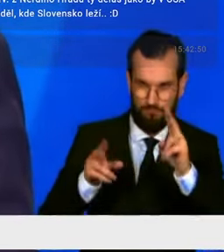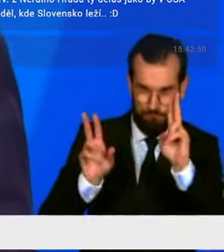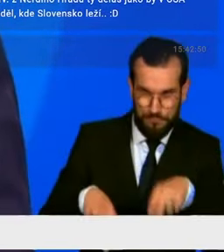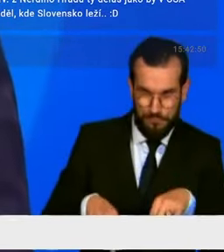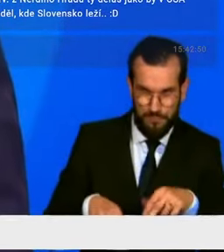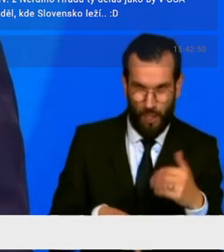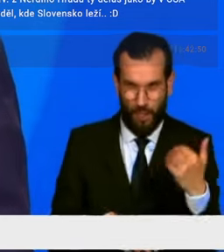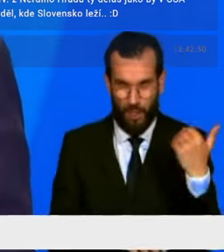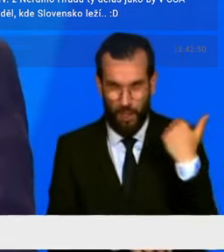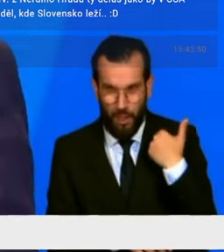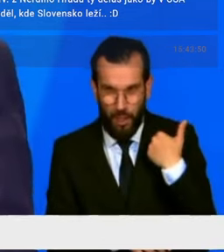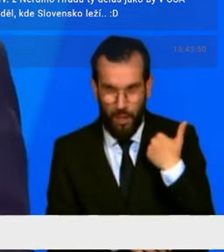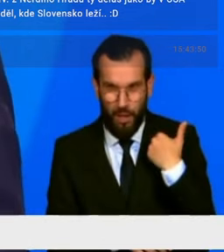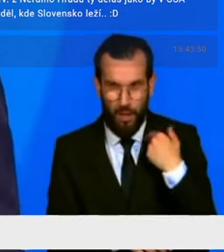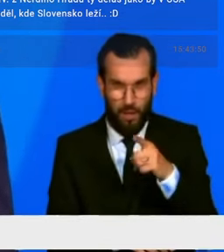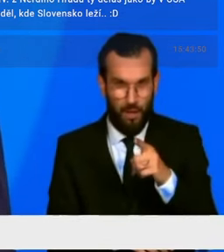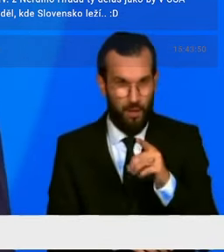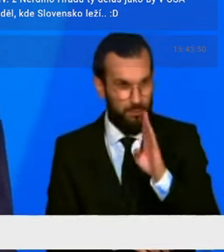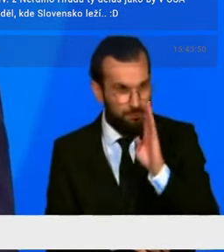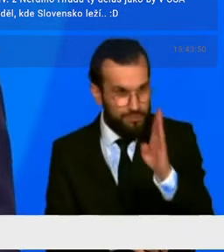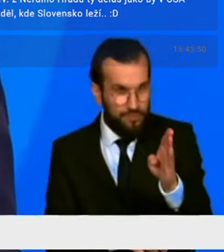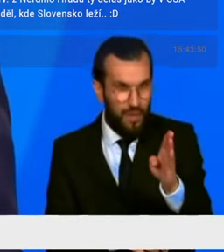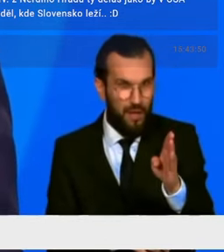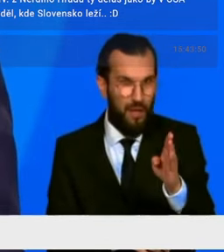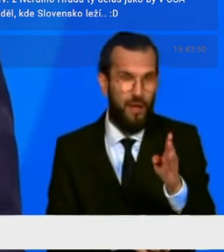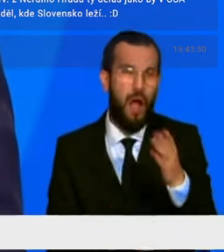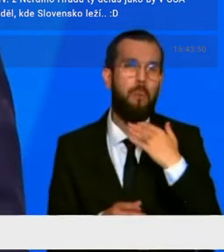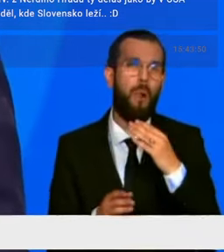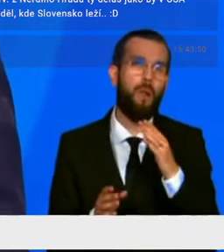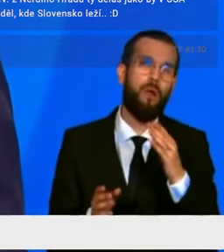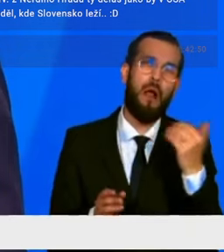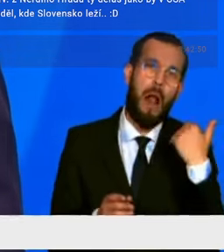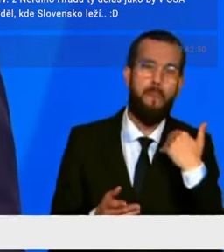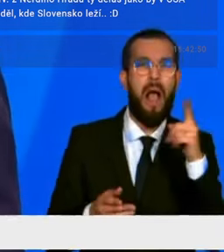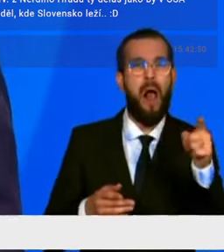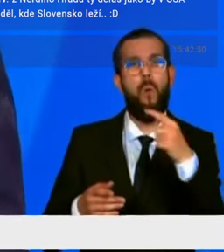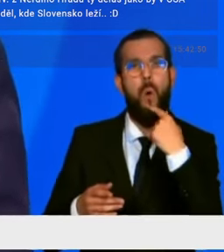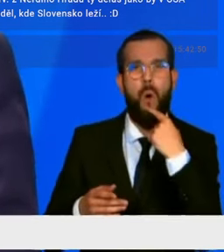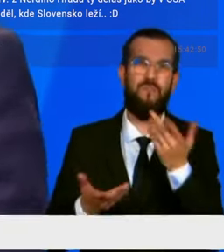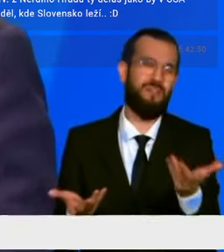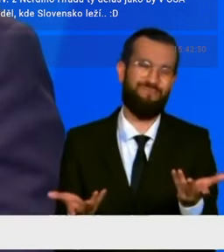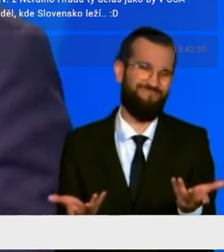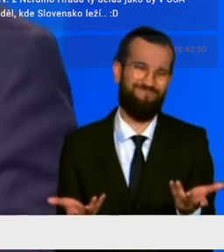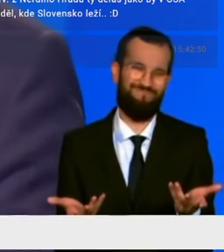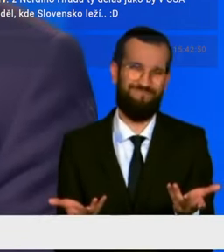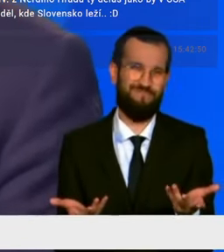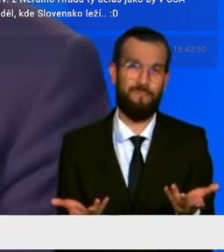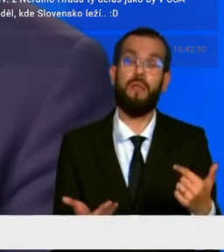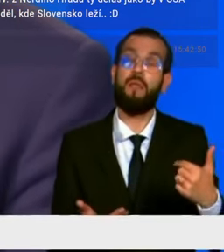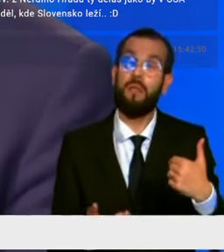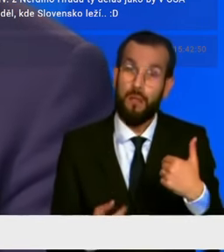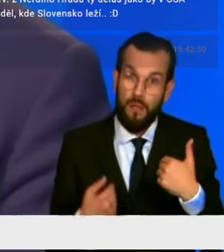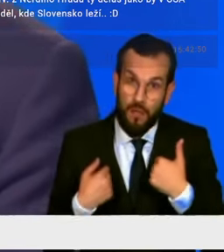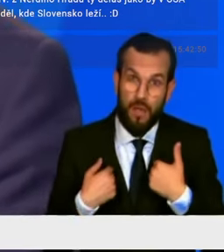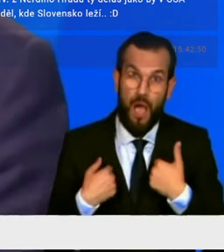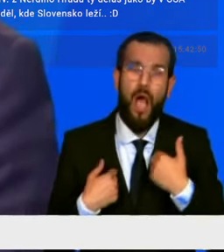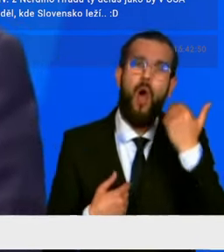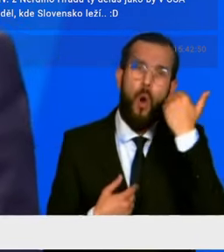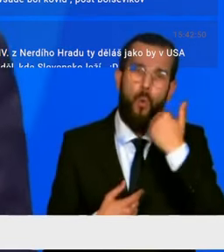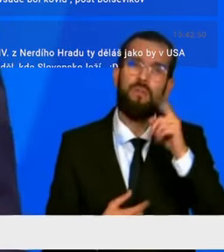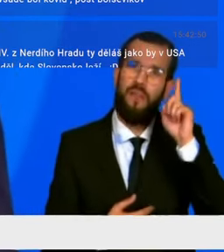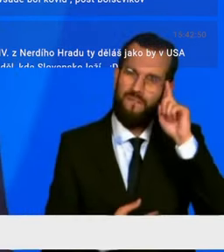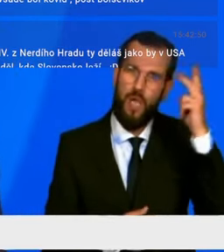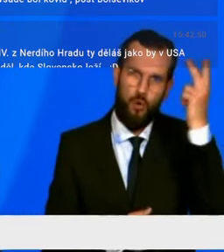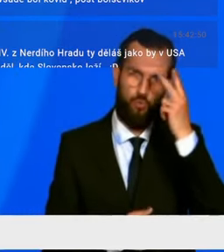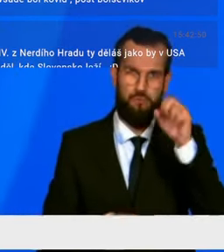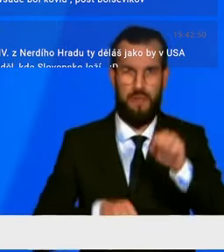prihovára zo srdca či sa im pozrie do očí úprimne alebo len preto že v príručke stojí Pozri sa do očí podaj ruku ja si myslím že ľudia vedia posúdiť